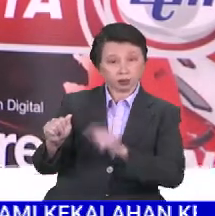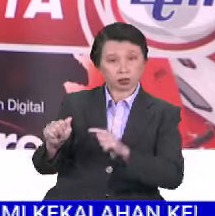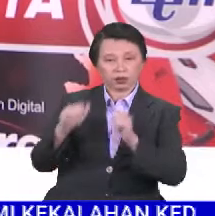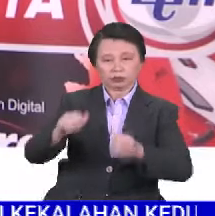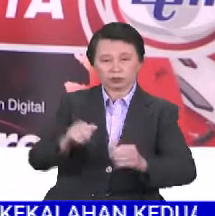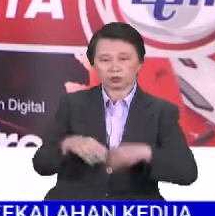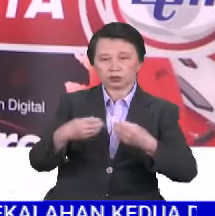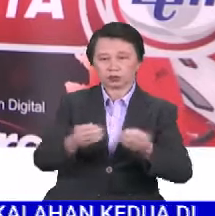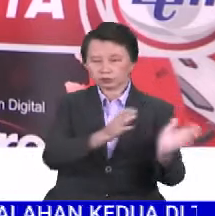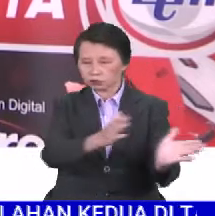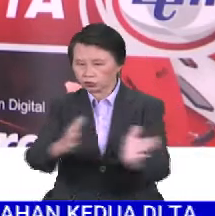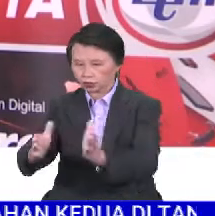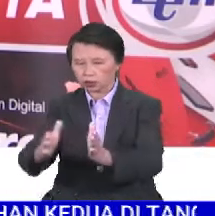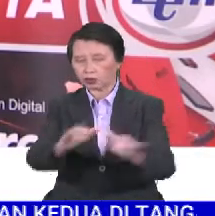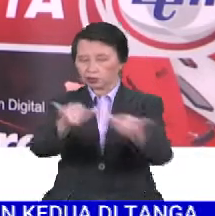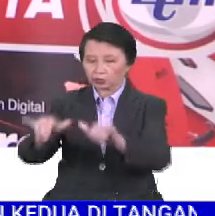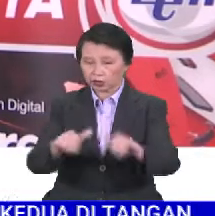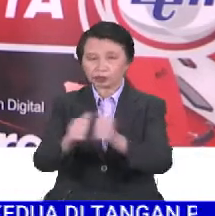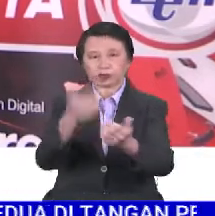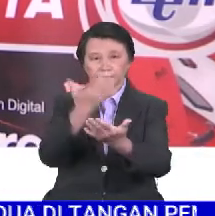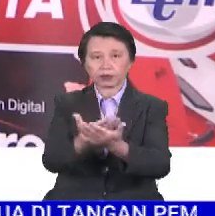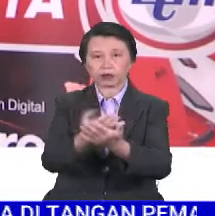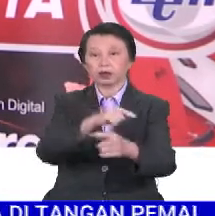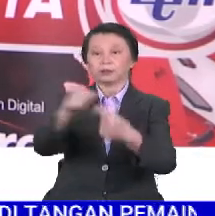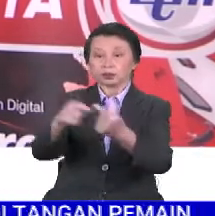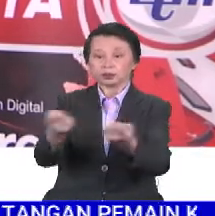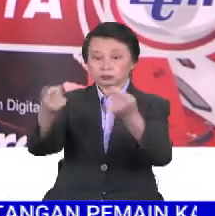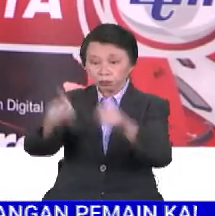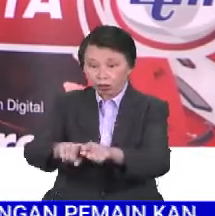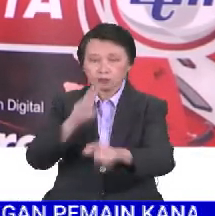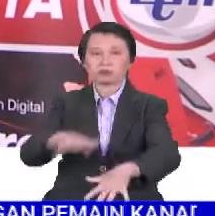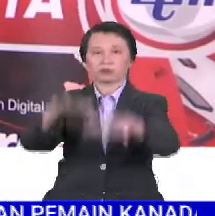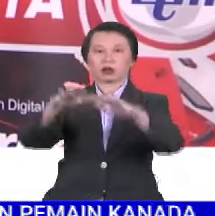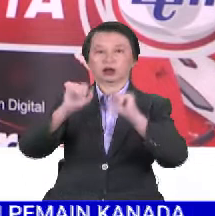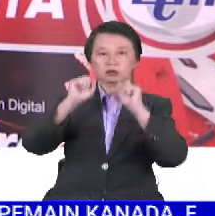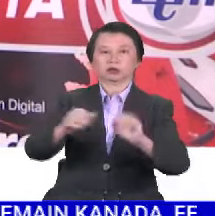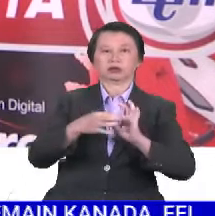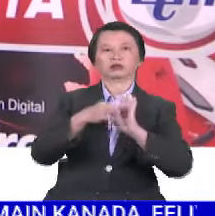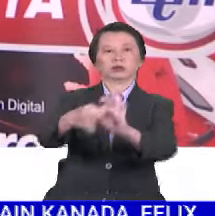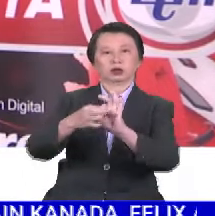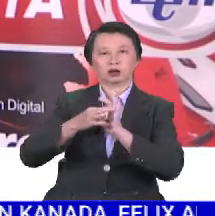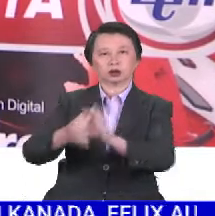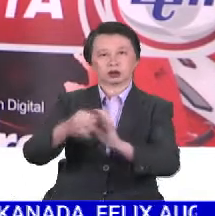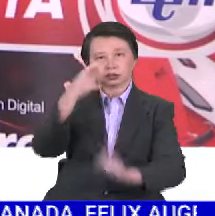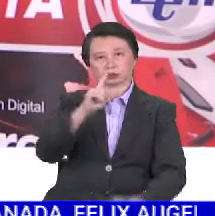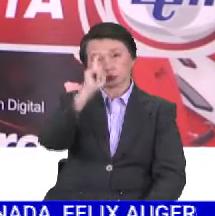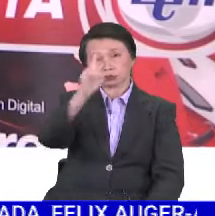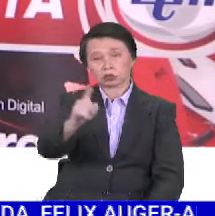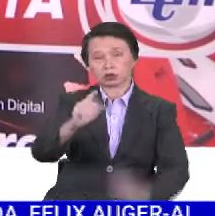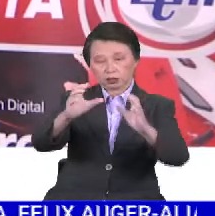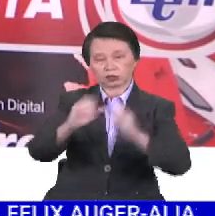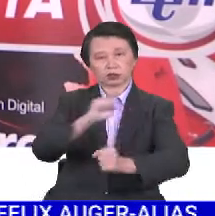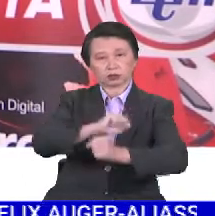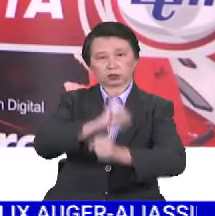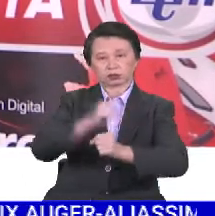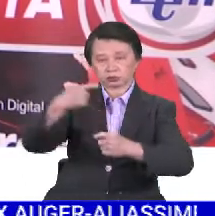dapat diselaraskan dengan baiklah. Sekiranya berlaku bencana nanti, mereka dapat bekerjasama bagi memastikan segala kerja berkaitan